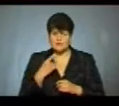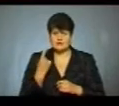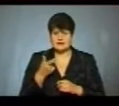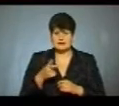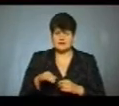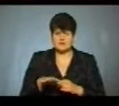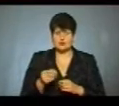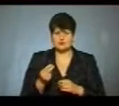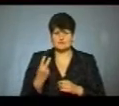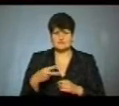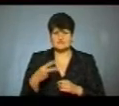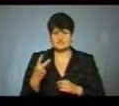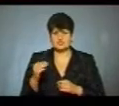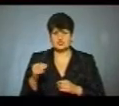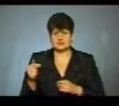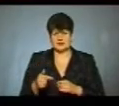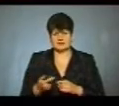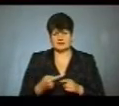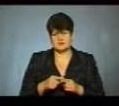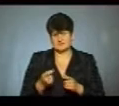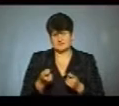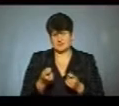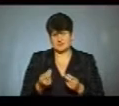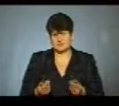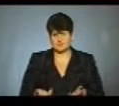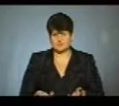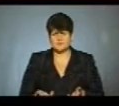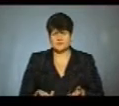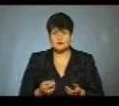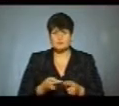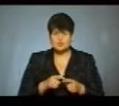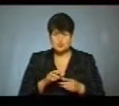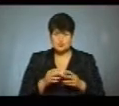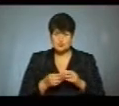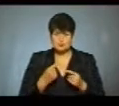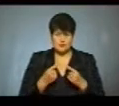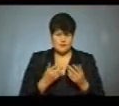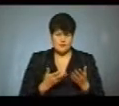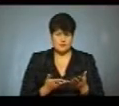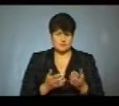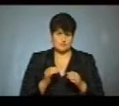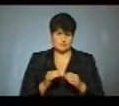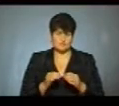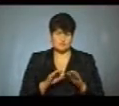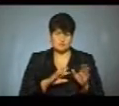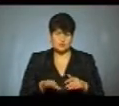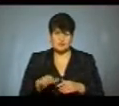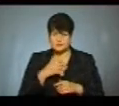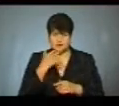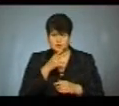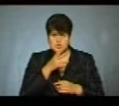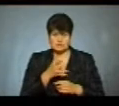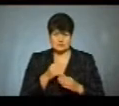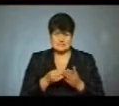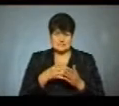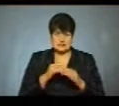зараз коштує мінімум 22 тисячі гривень. Ну, тобто це невеликі гроші. І про ці суми, які говорите ви, може пройти дуже багато часу, щоб земля так виросла в